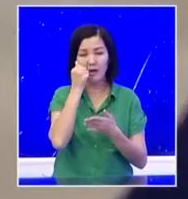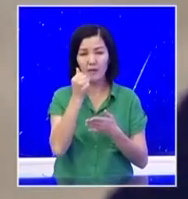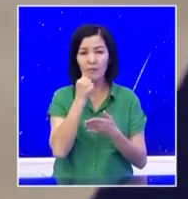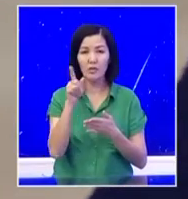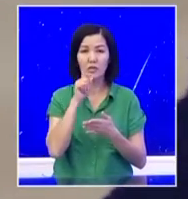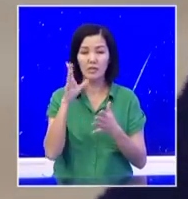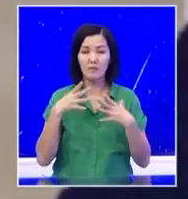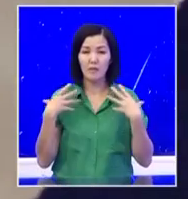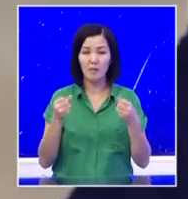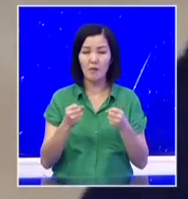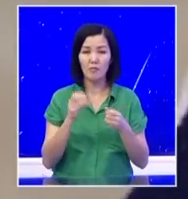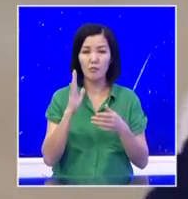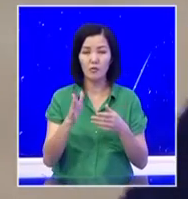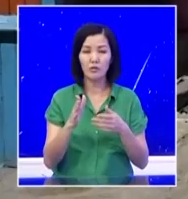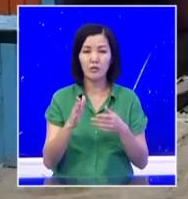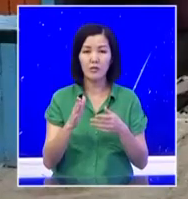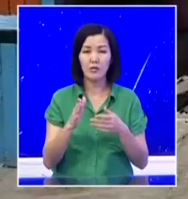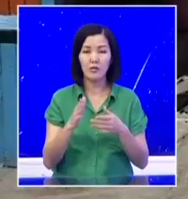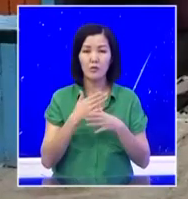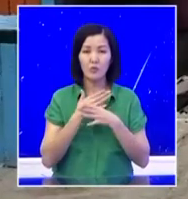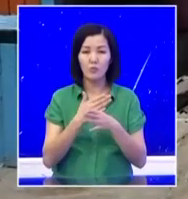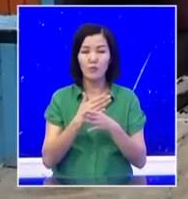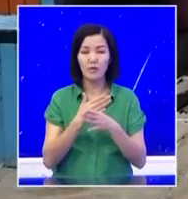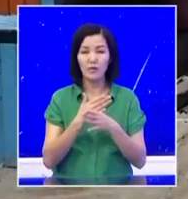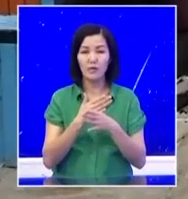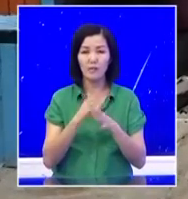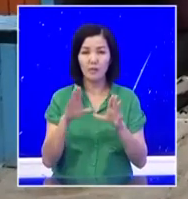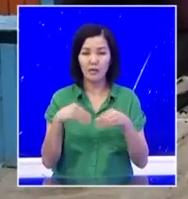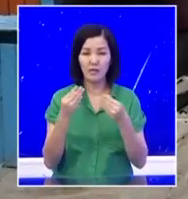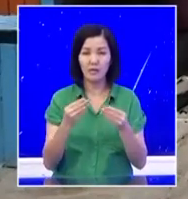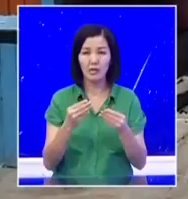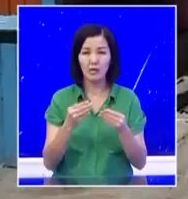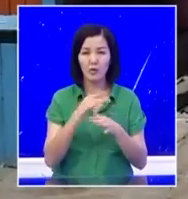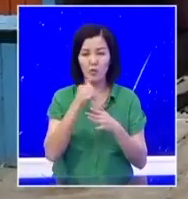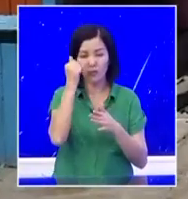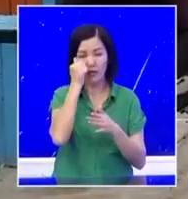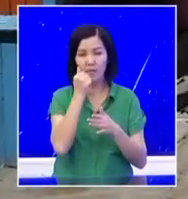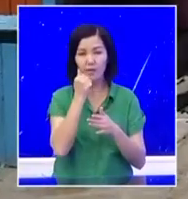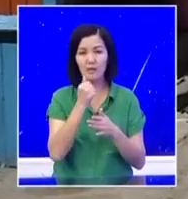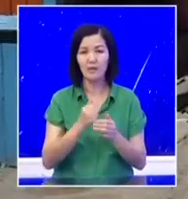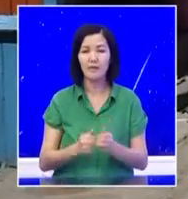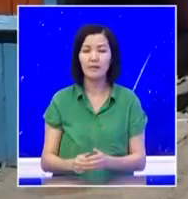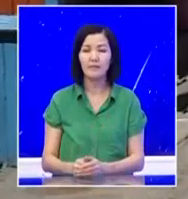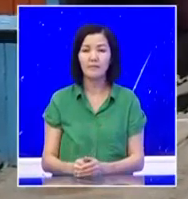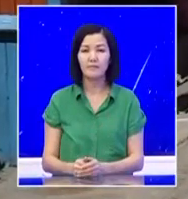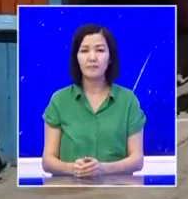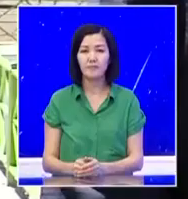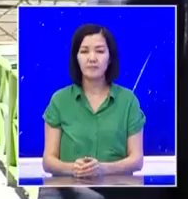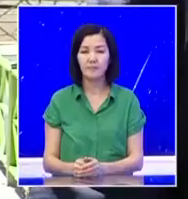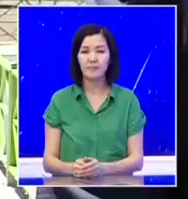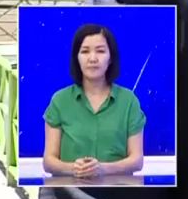жастарымыз аман болсын, осы жастардың арқасында күн көріп атырмыз. Осы көп-көп рахметімді айтам. Алладан алғыс дейсін